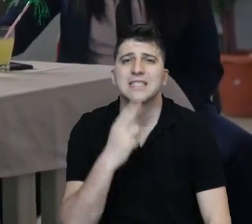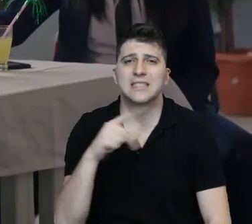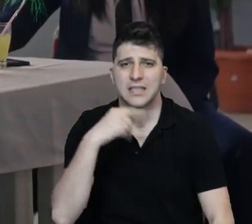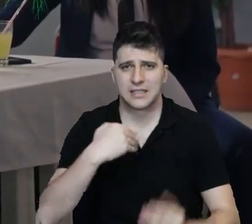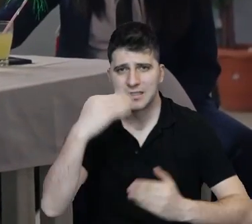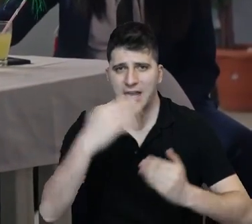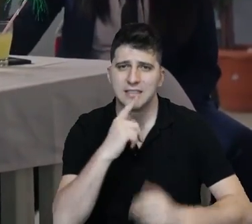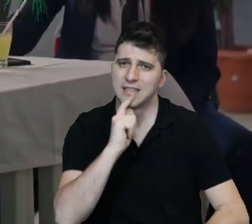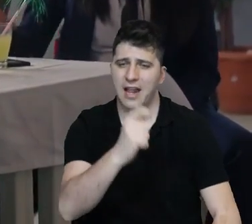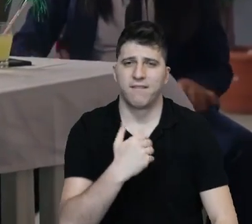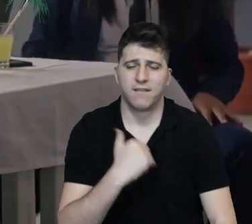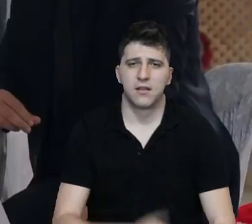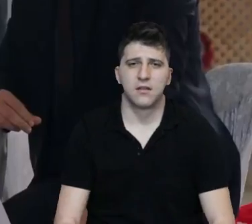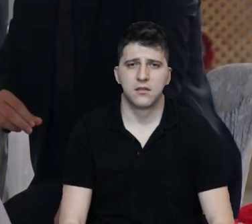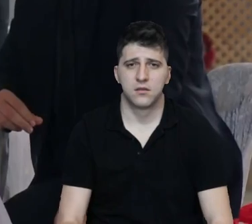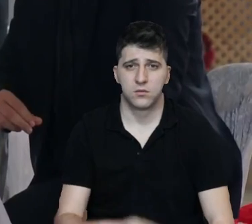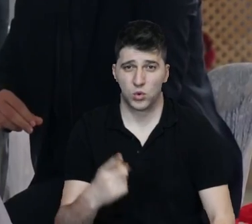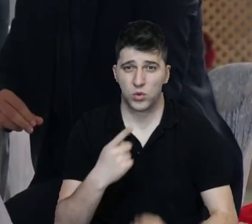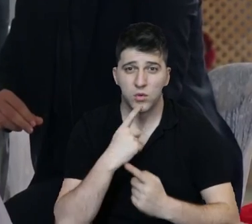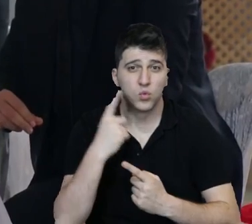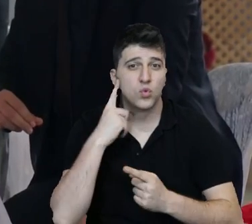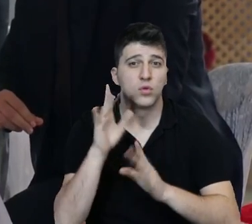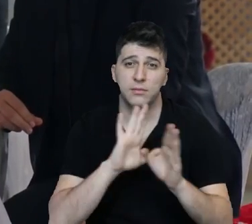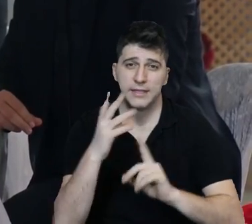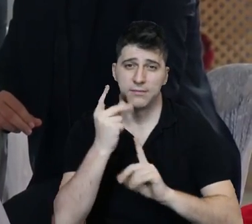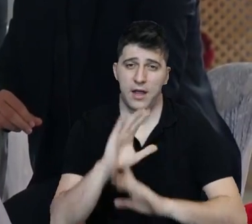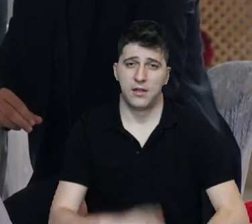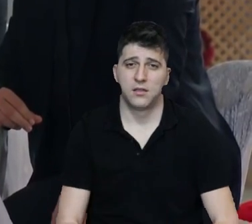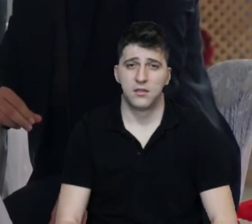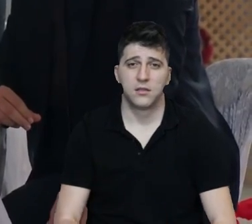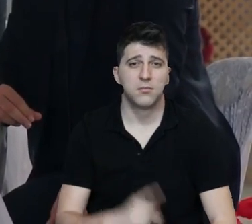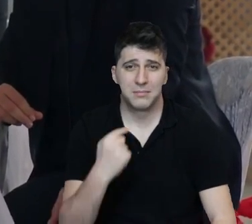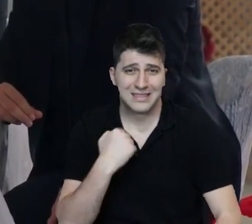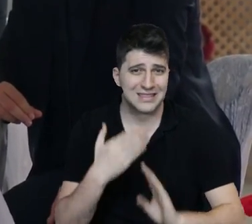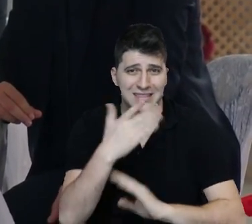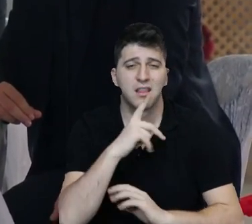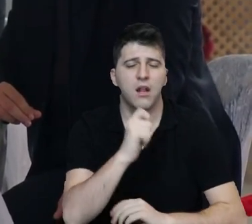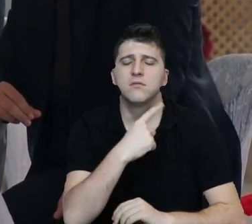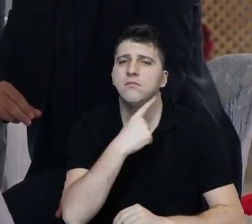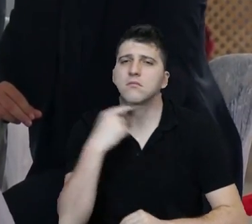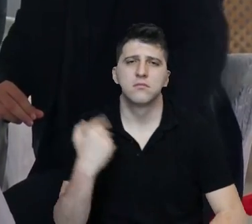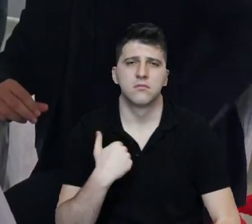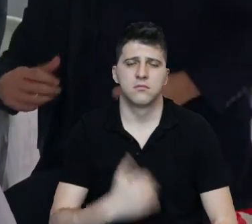biz mi dansa kaldırsak? Bu söylediğini duymamış olayım İsmail. Hiçbir güç bizi dansa kaldıramaz.